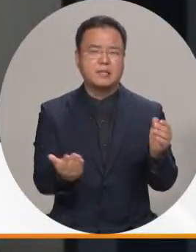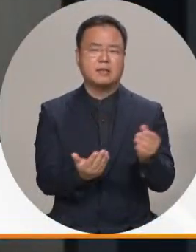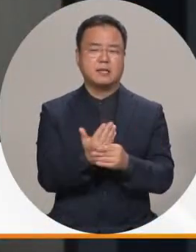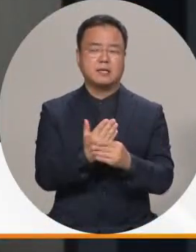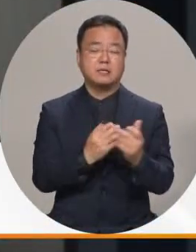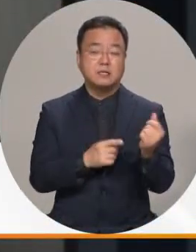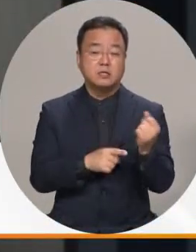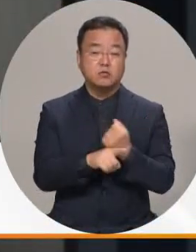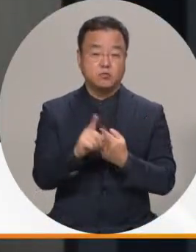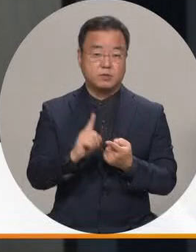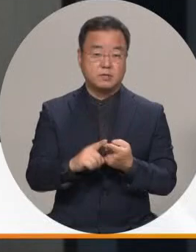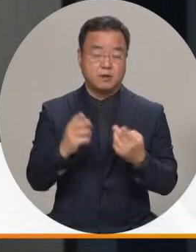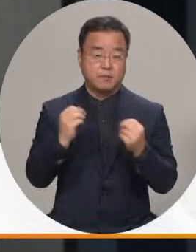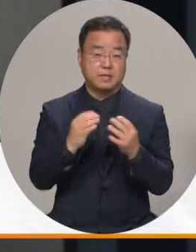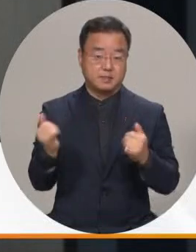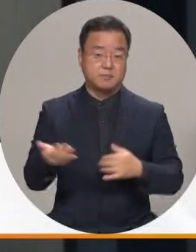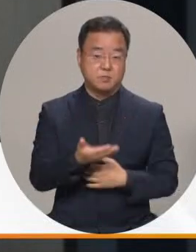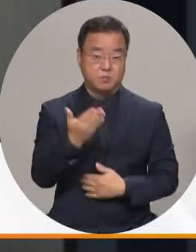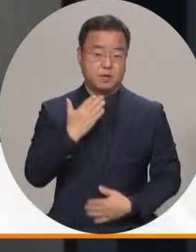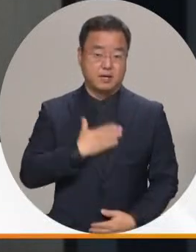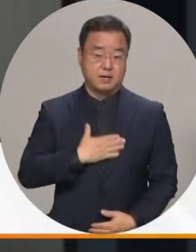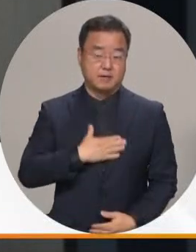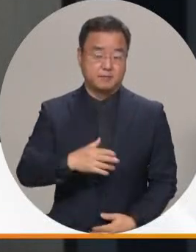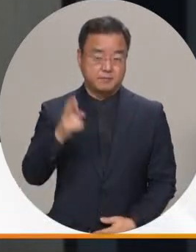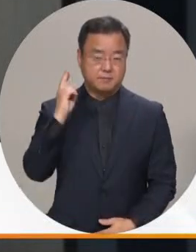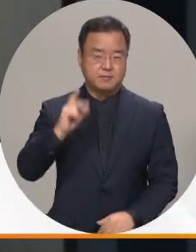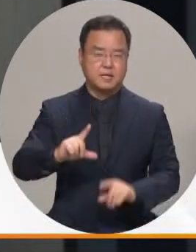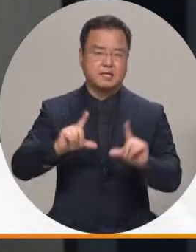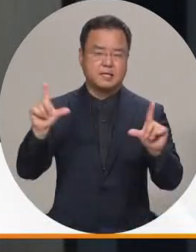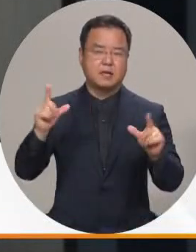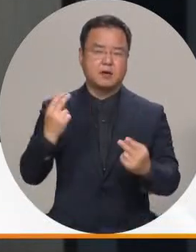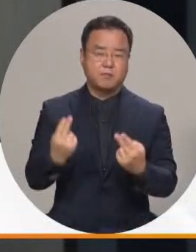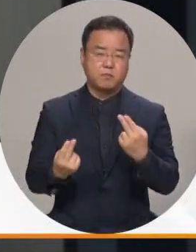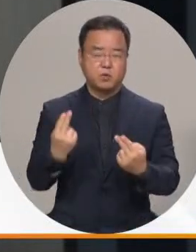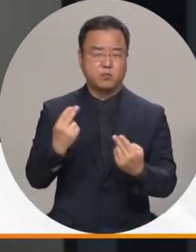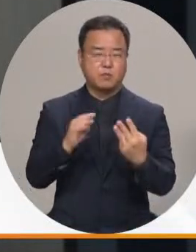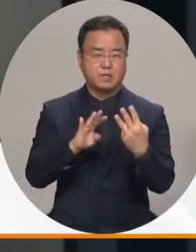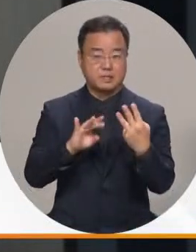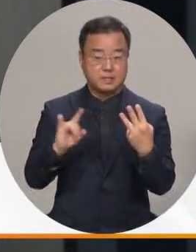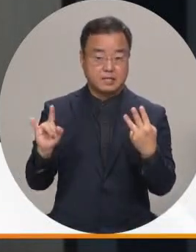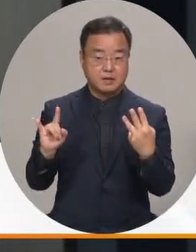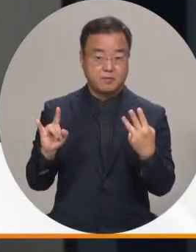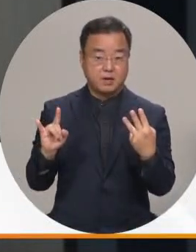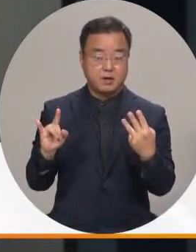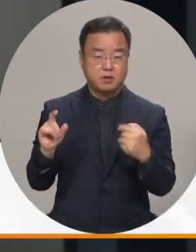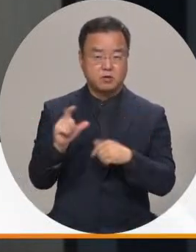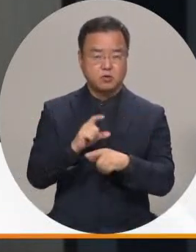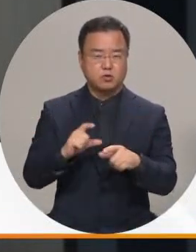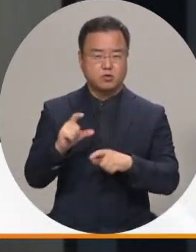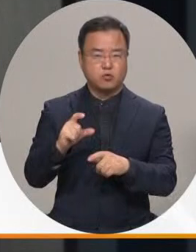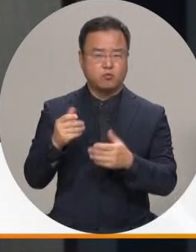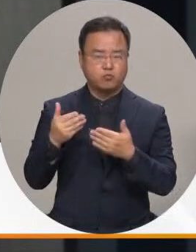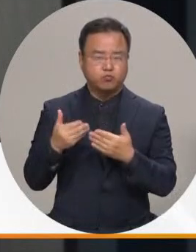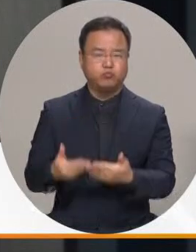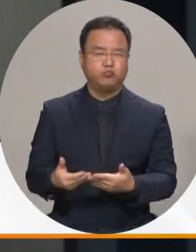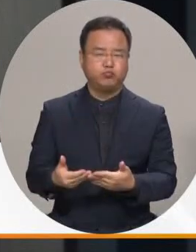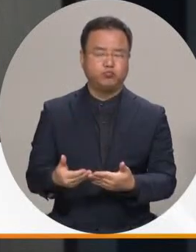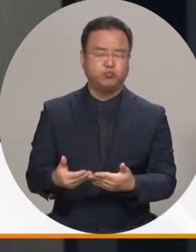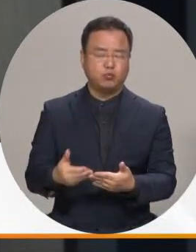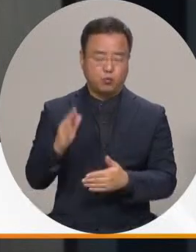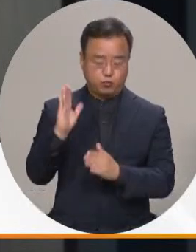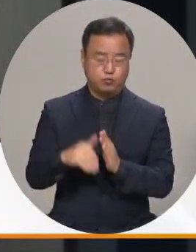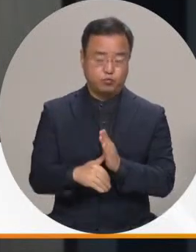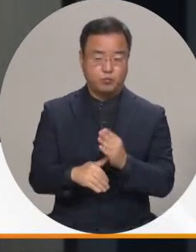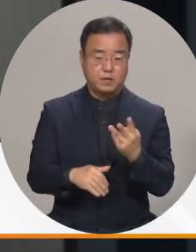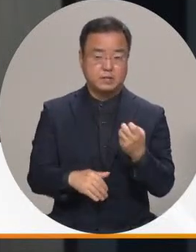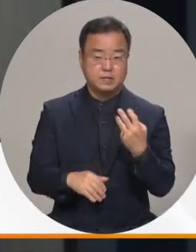대해서 어 많은 분들이 알고 계실 텐데요 태양보다 약 세 배에서 무게 무게가 좀 무거운 별 별일 경우에는 33배 가량